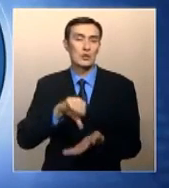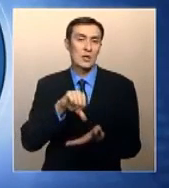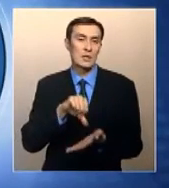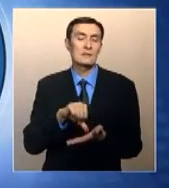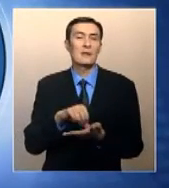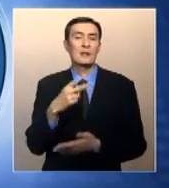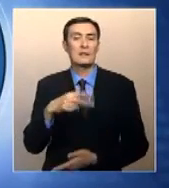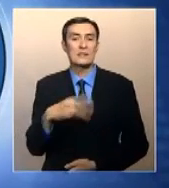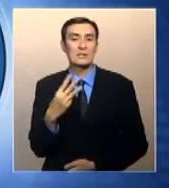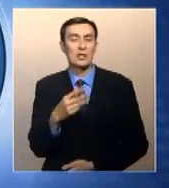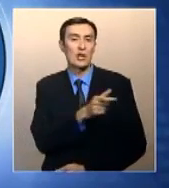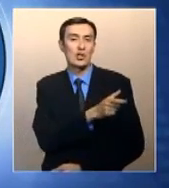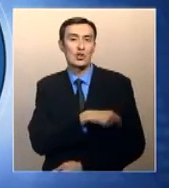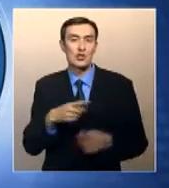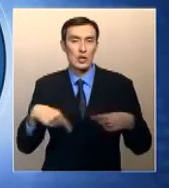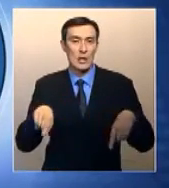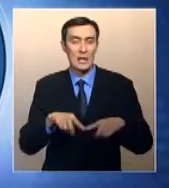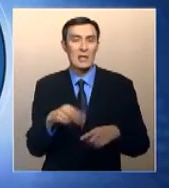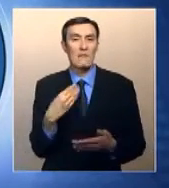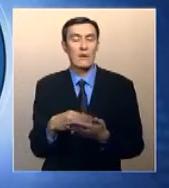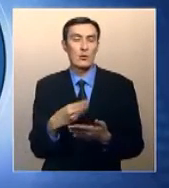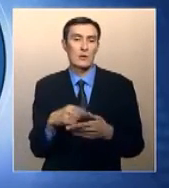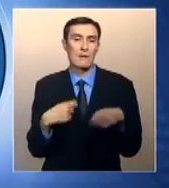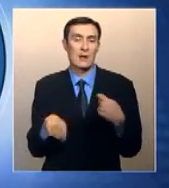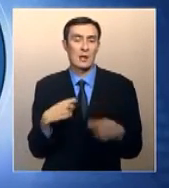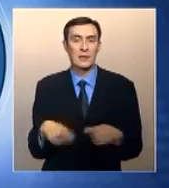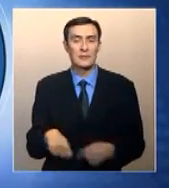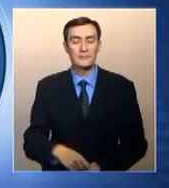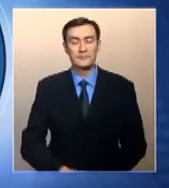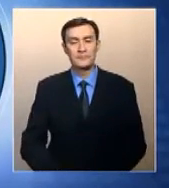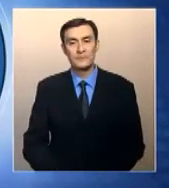биржевых торгах участвовали 23 члена валютного рынка.